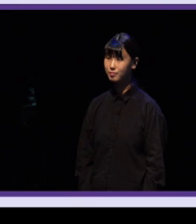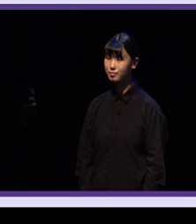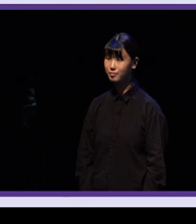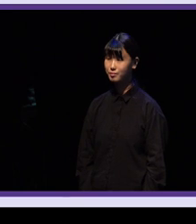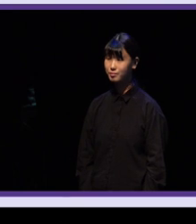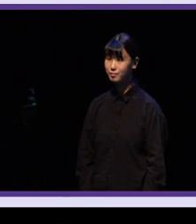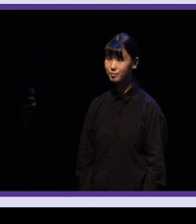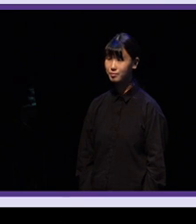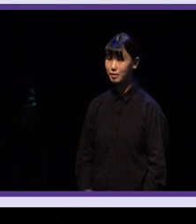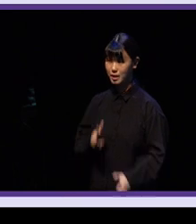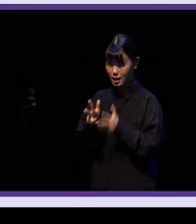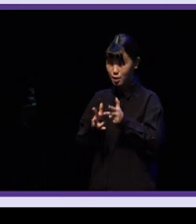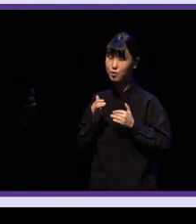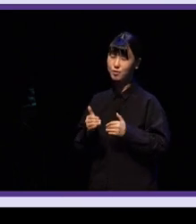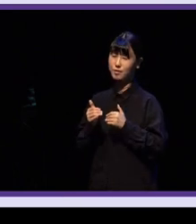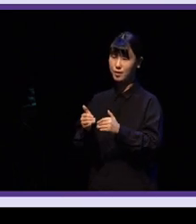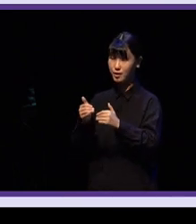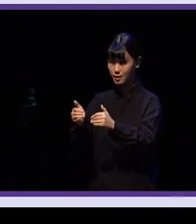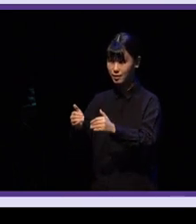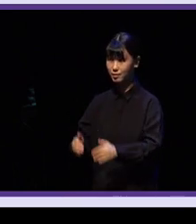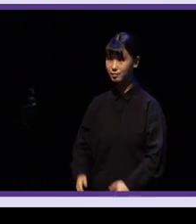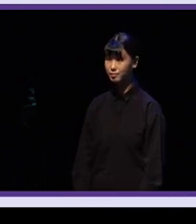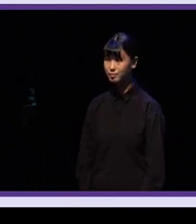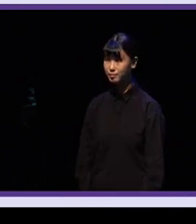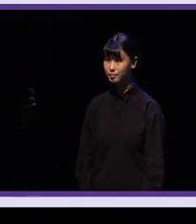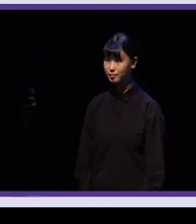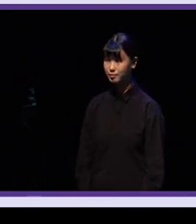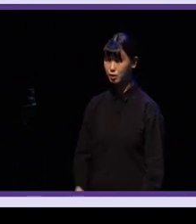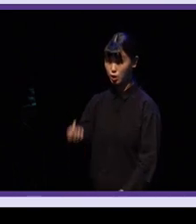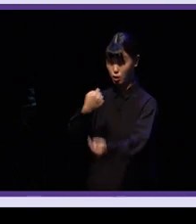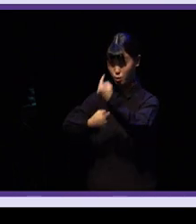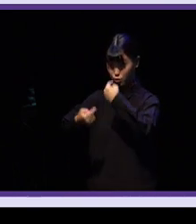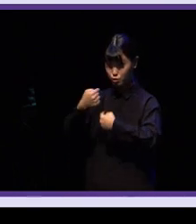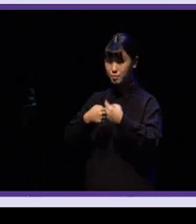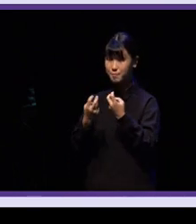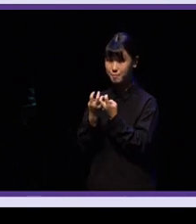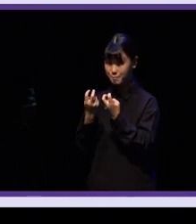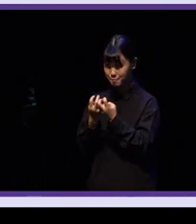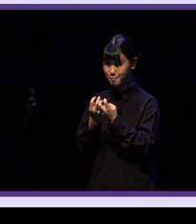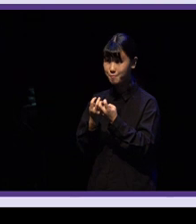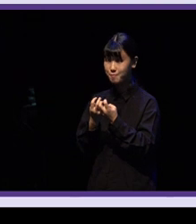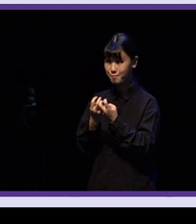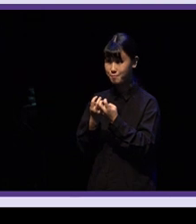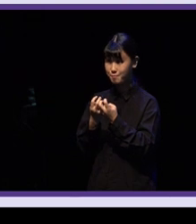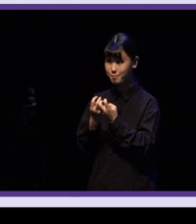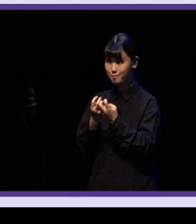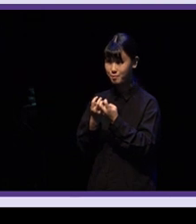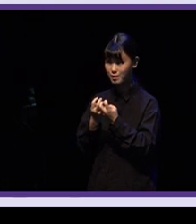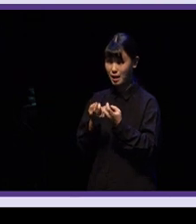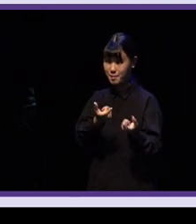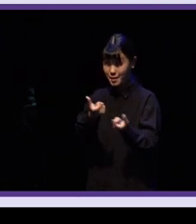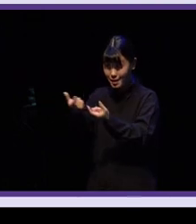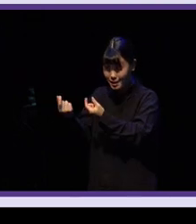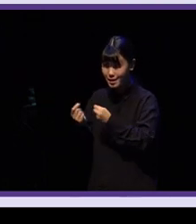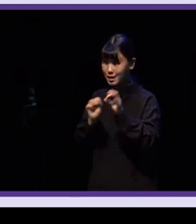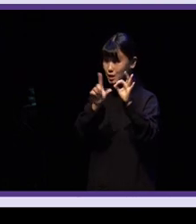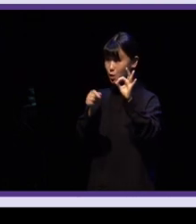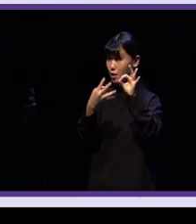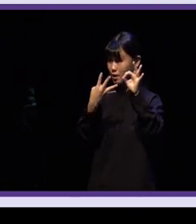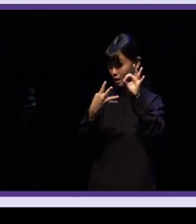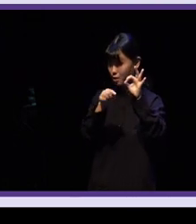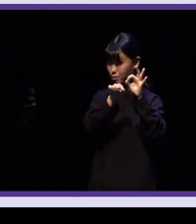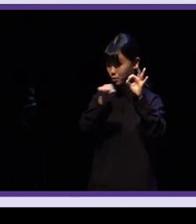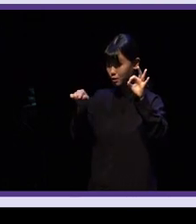네 사업 추진 절차입니다 공모 접수는 정책 경력 분야가 모두 동일한데요 10월 4일부터